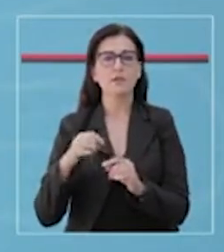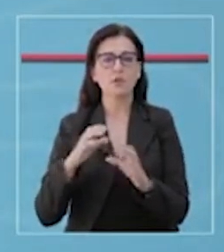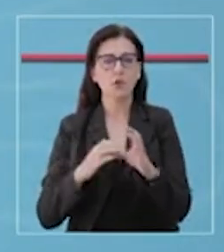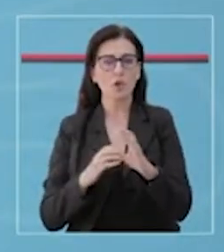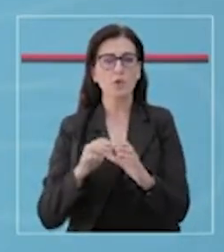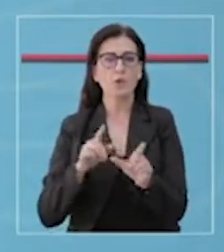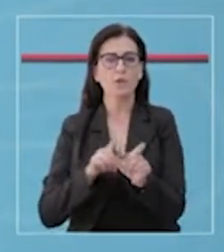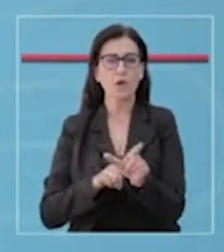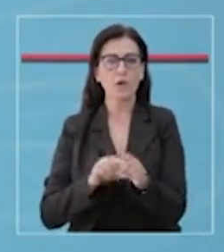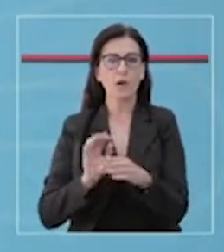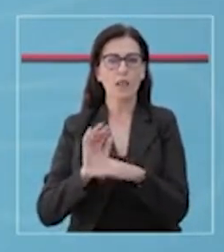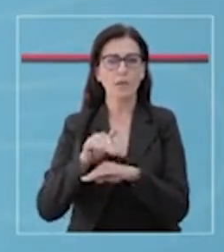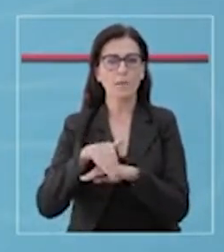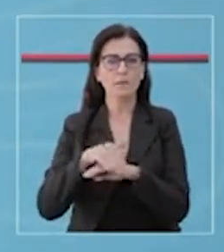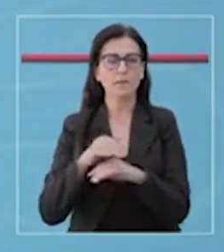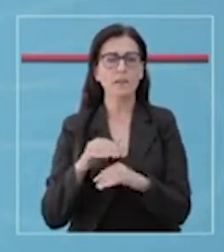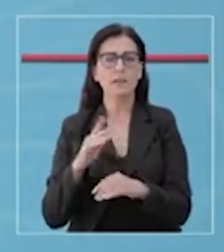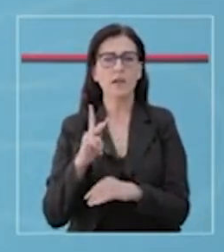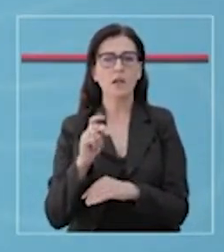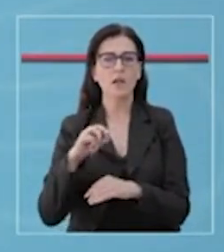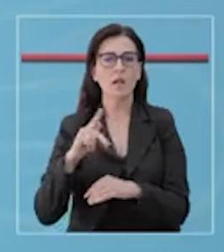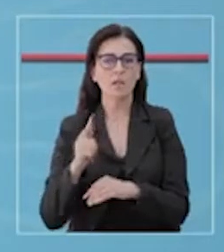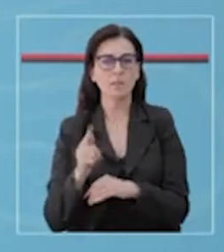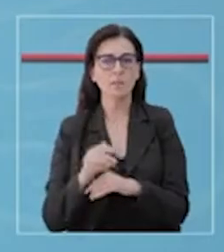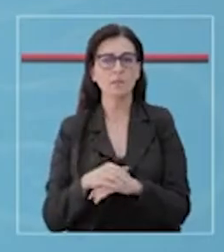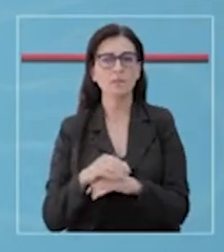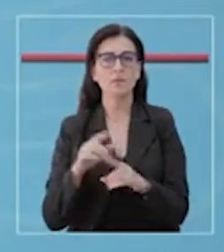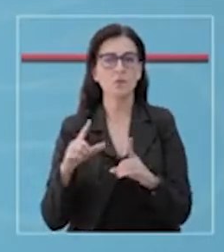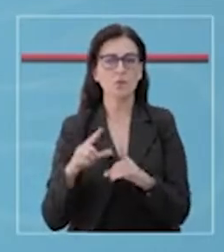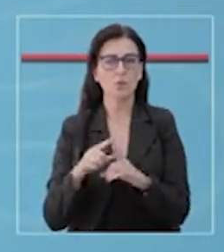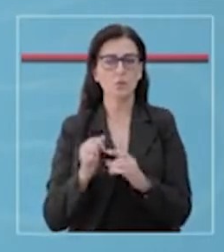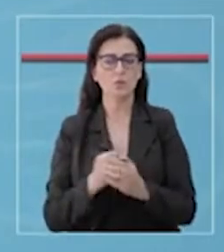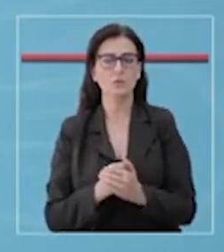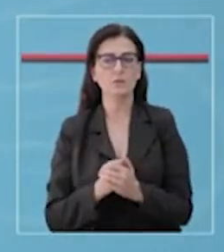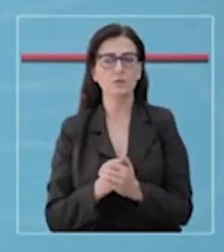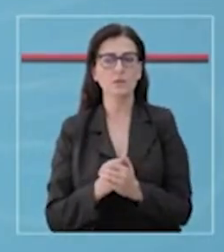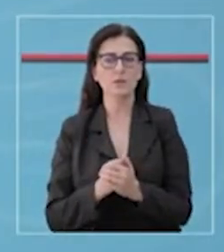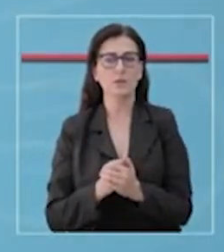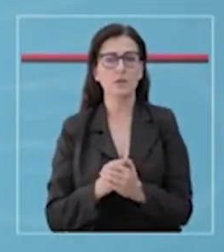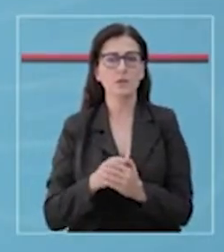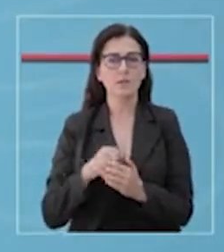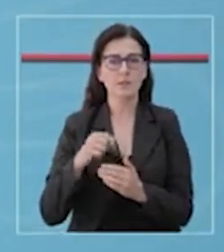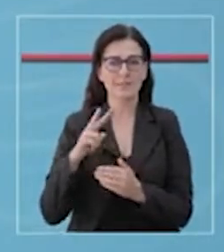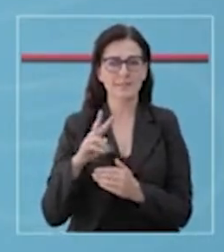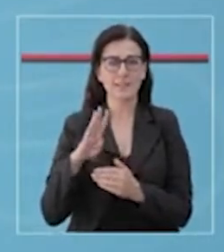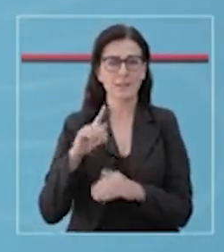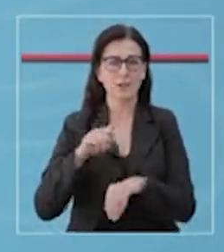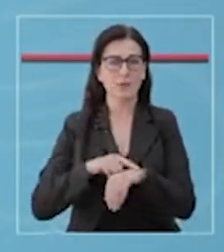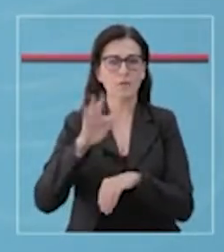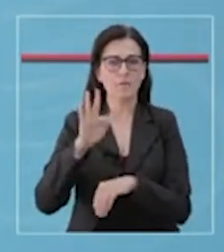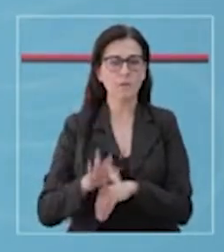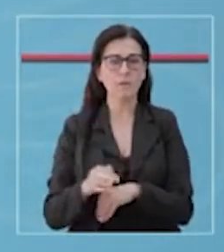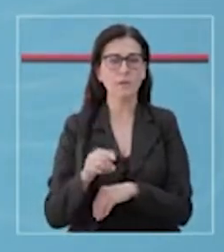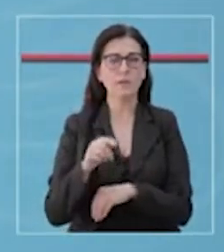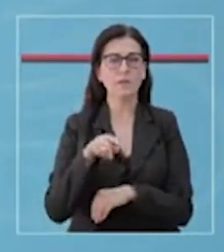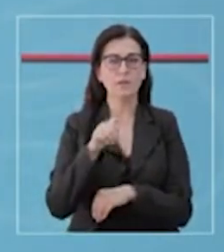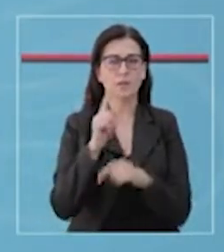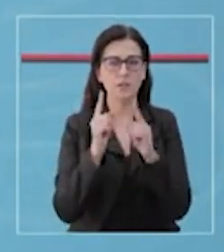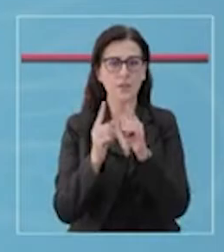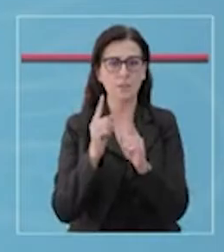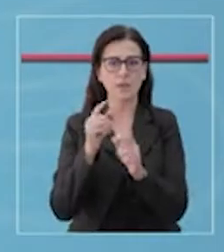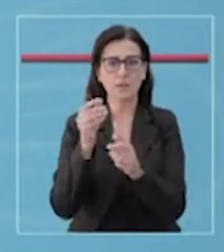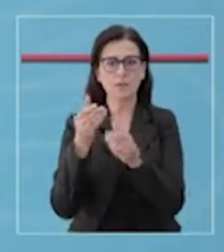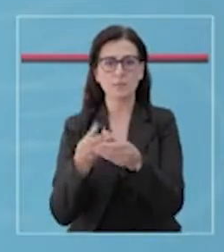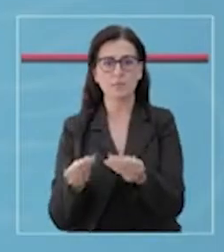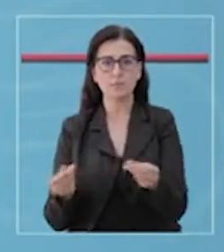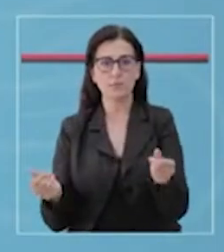Vlorë, Elbasan, Kamës dhe Durrës. Gjatë 24 orëve të fundit, janë shëruar 11 qytetarë, prej